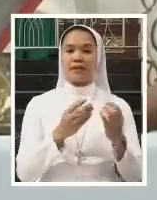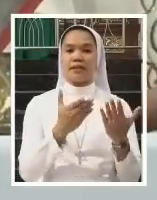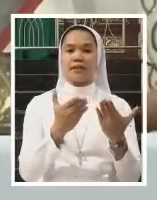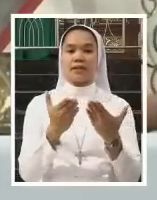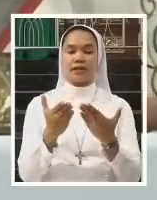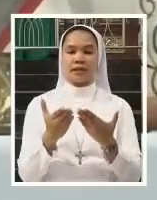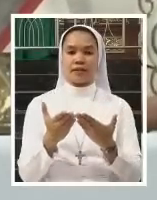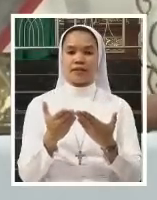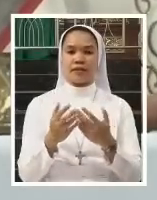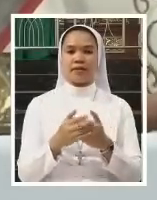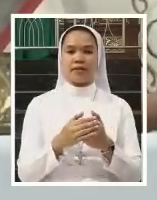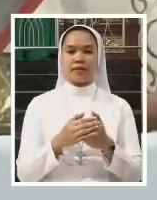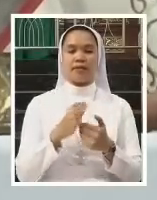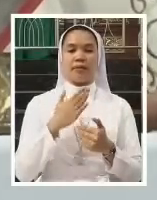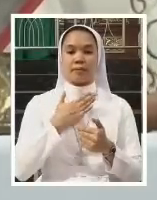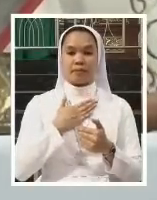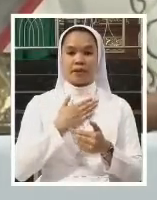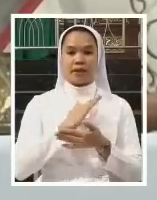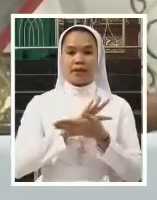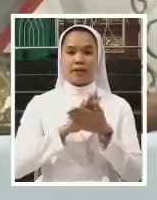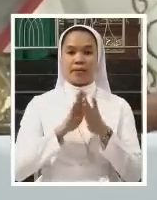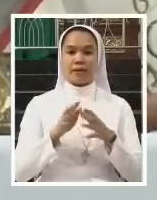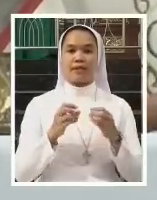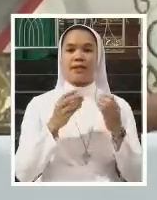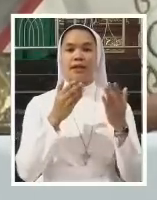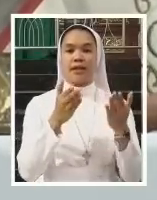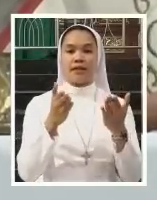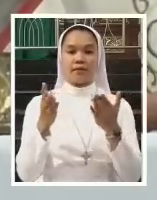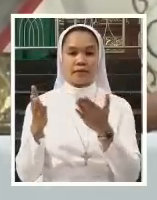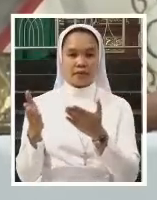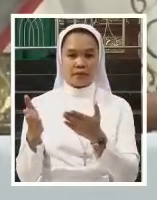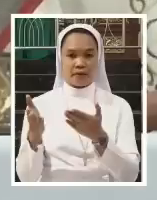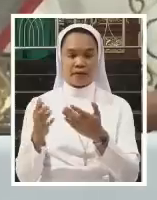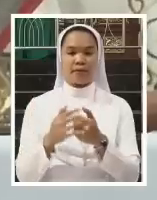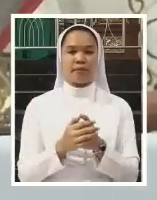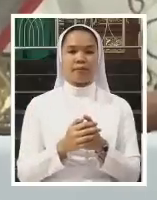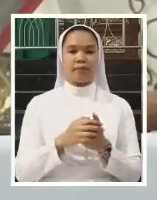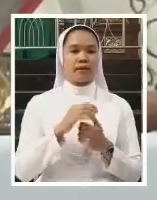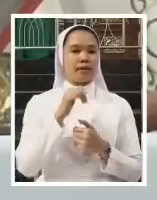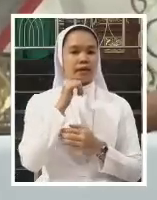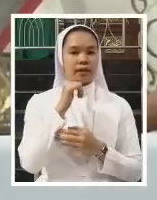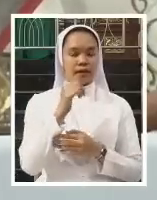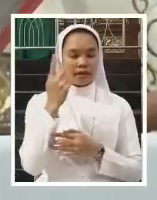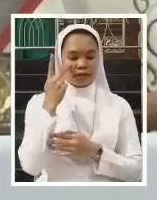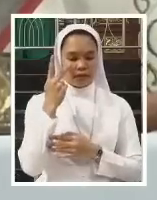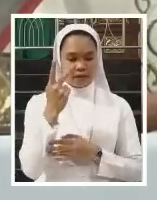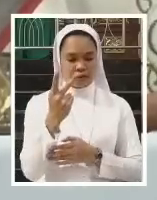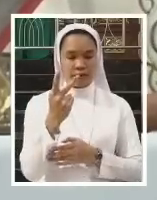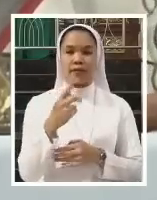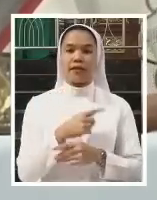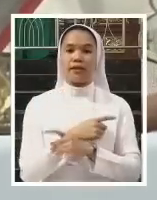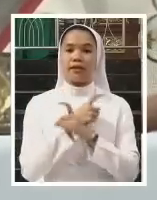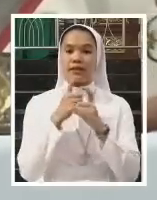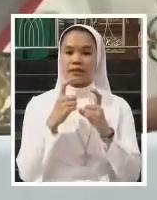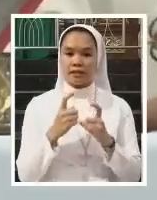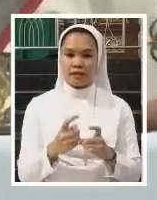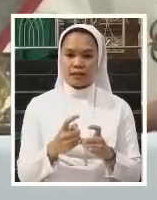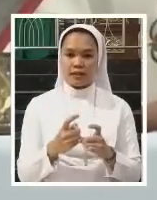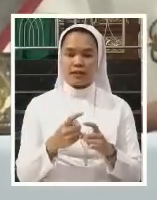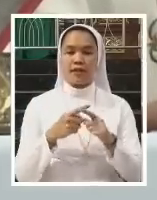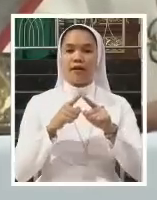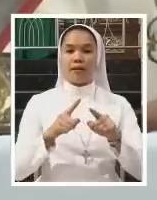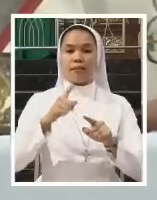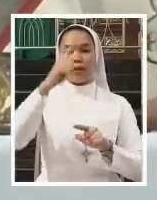iwinawalat ko sa indo, ang sakong katuninungan itinataw ko sa indo. Hare pagilinga ang samong mga